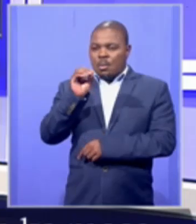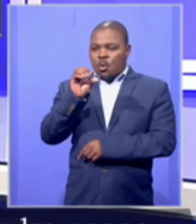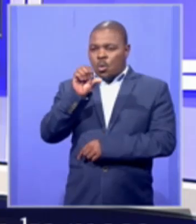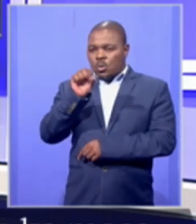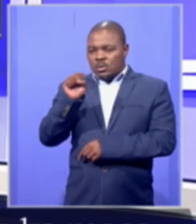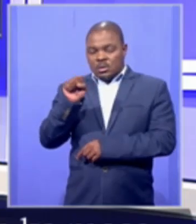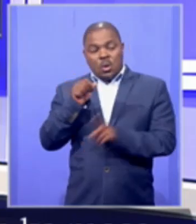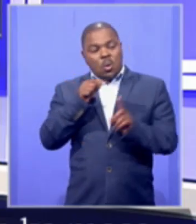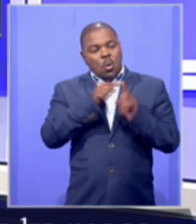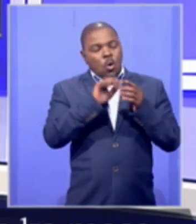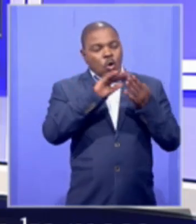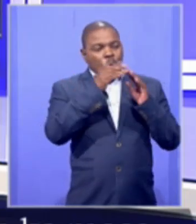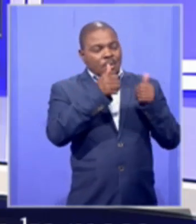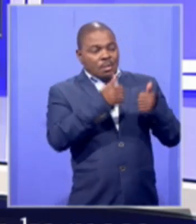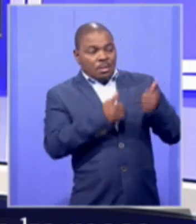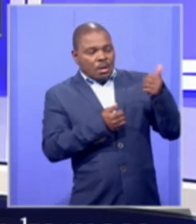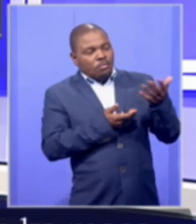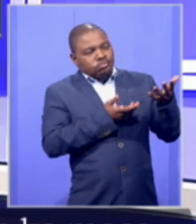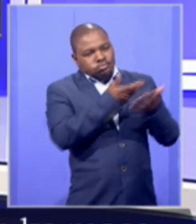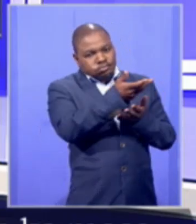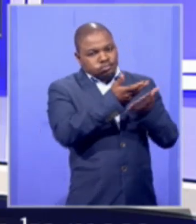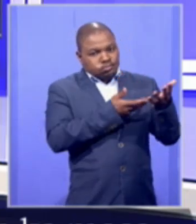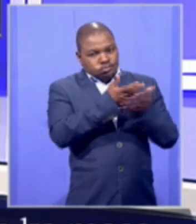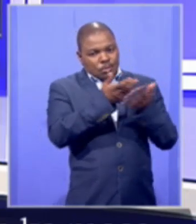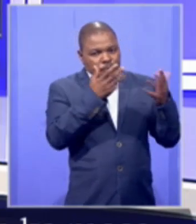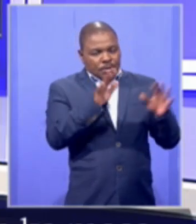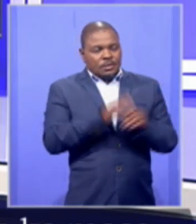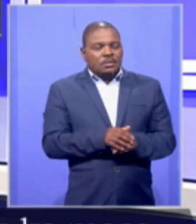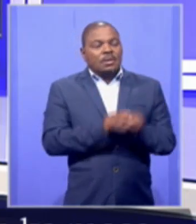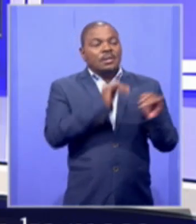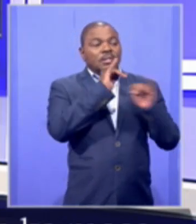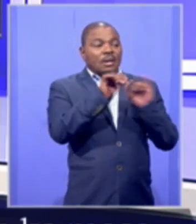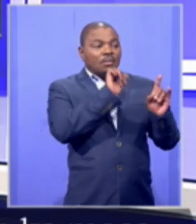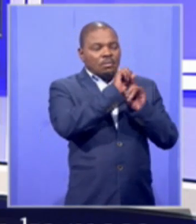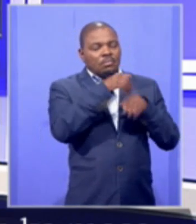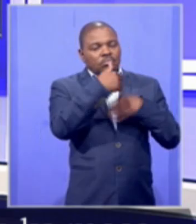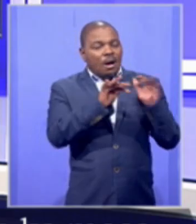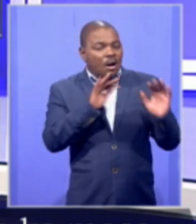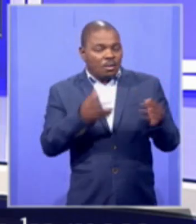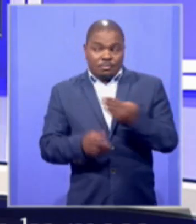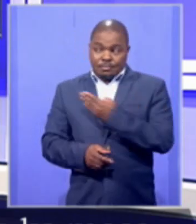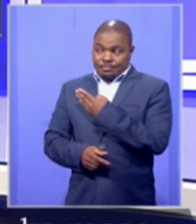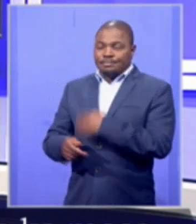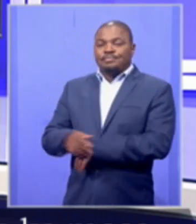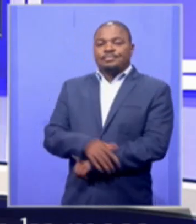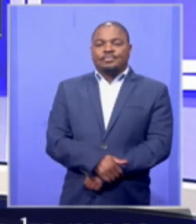moeteledipele wa baagi kwa Stilfontein go sa le gale gompieno mme puisano ya bone e tsamaile jaana.